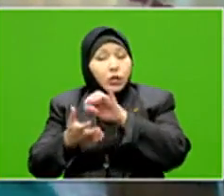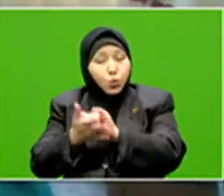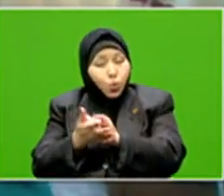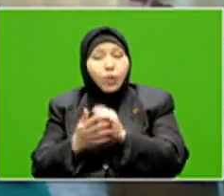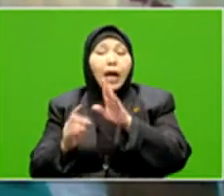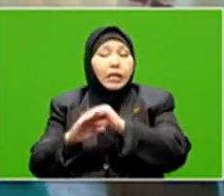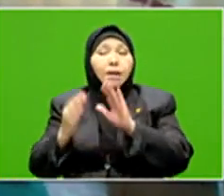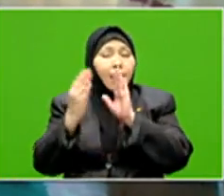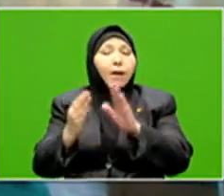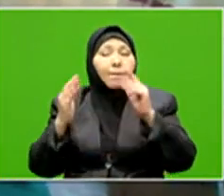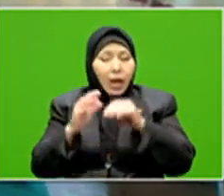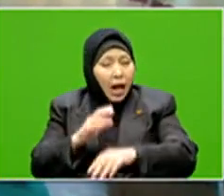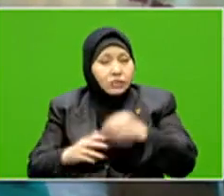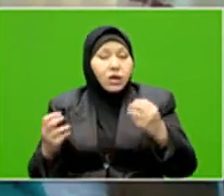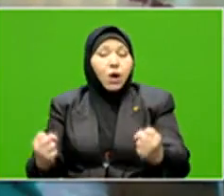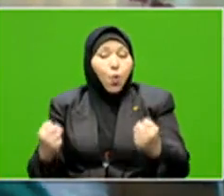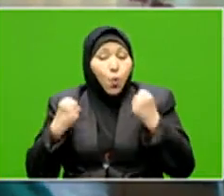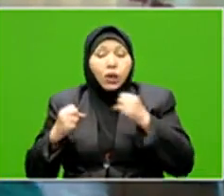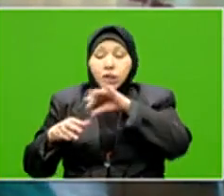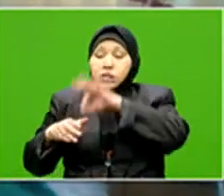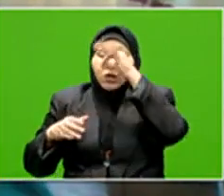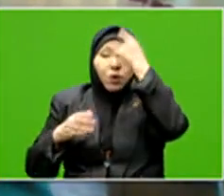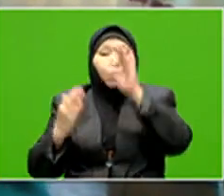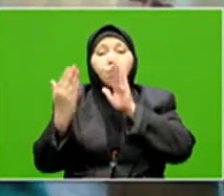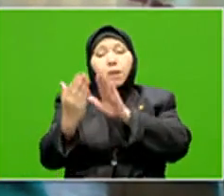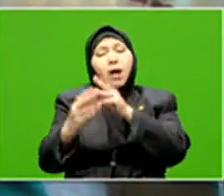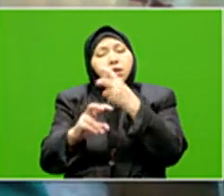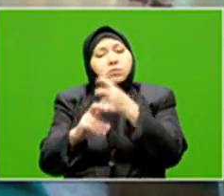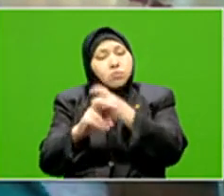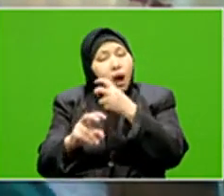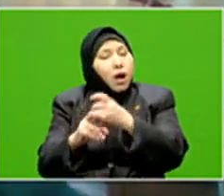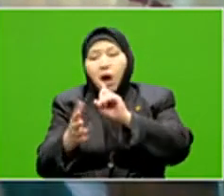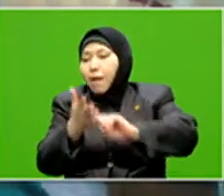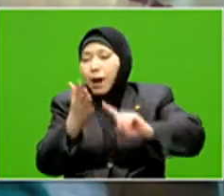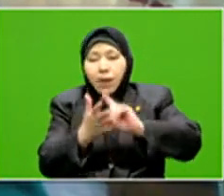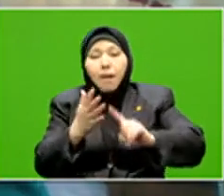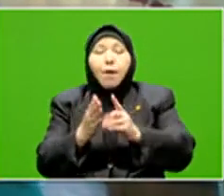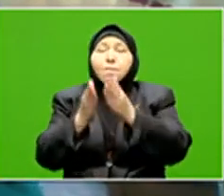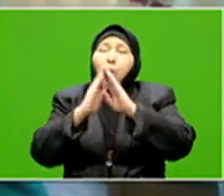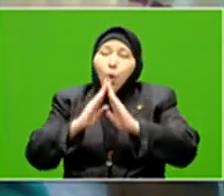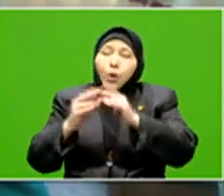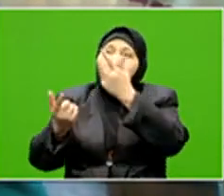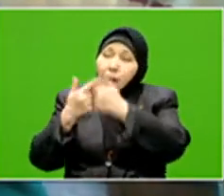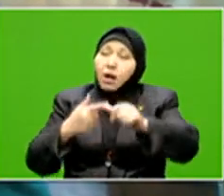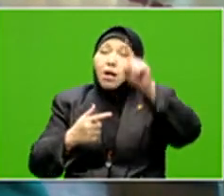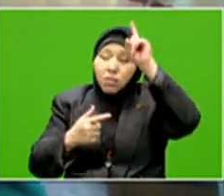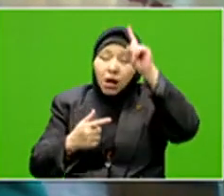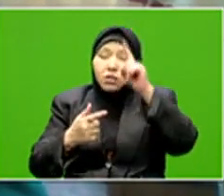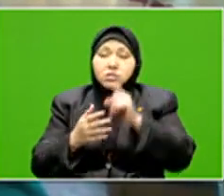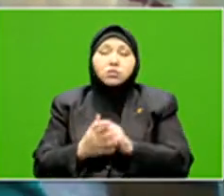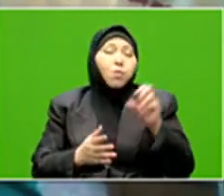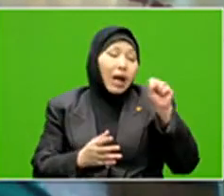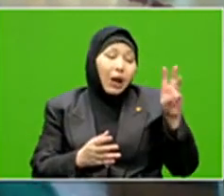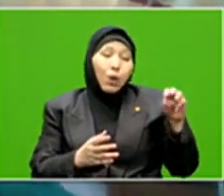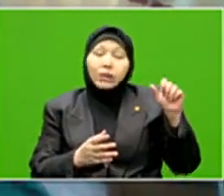pastinya menghasilkan kekuatan jiwa bagi dia menempuh kesukaran-kesukaran saat dia memohon sesuatu daripada Allah Subhanahu